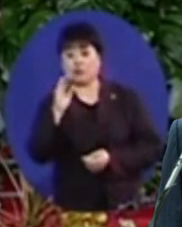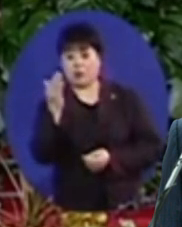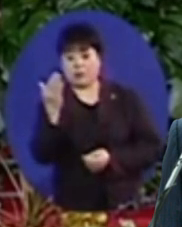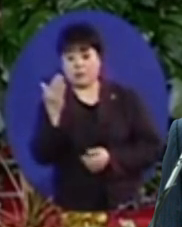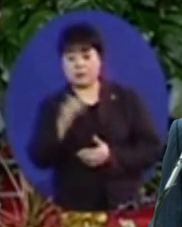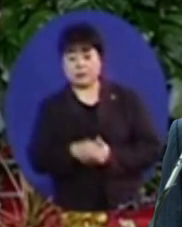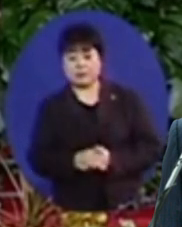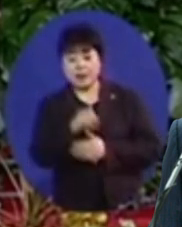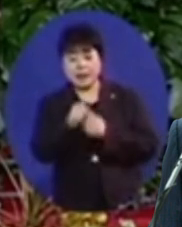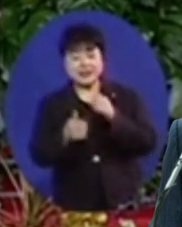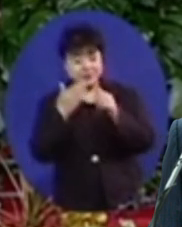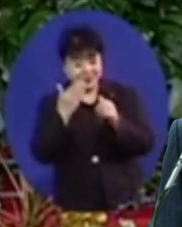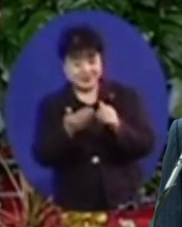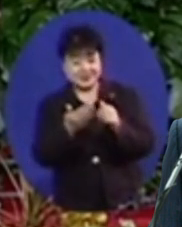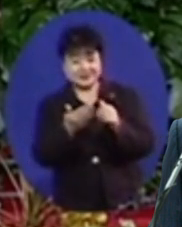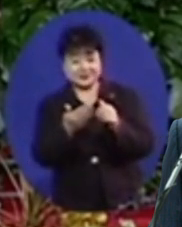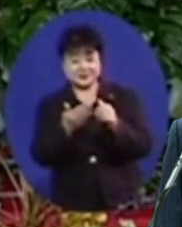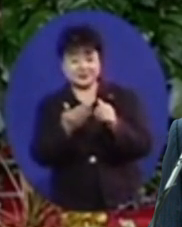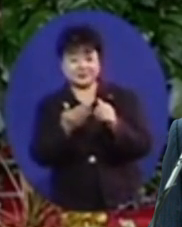우리 하나님께서